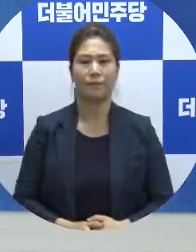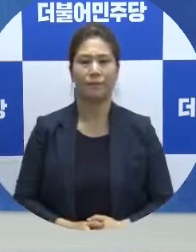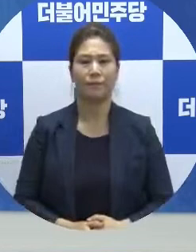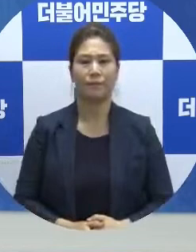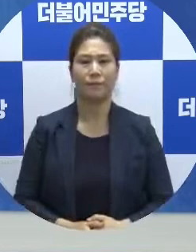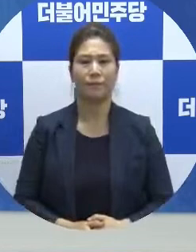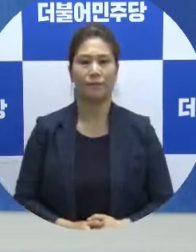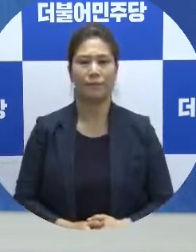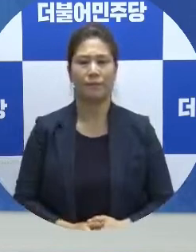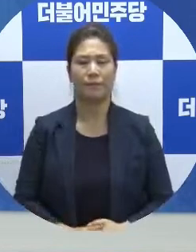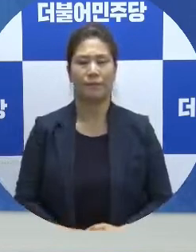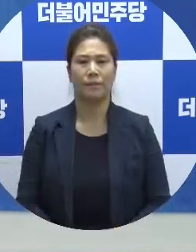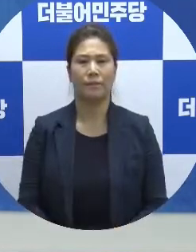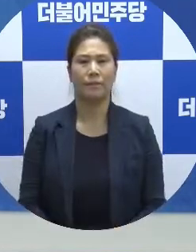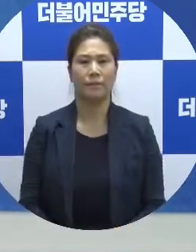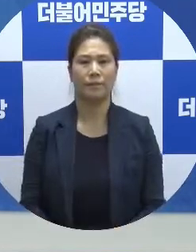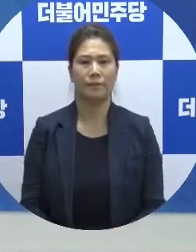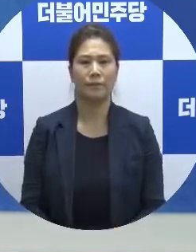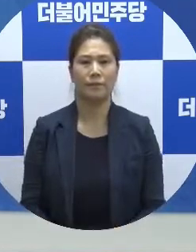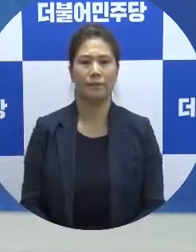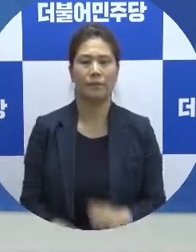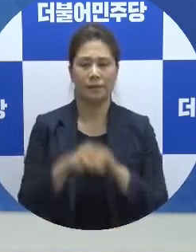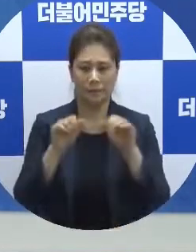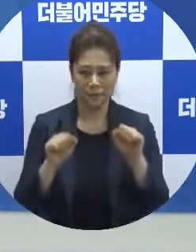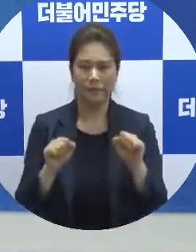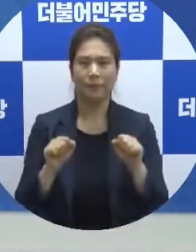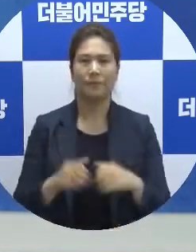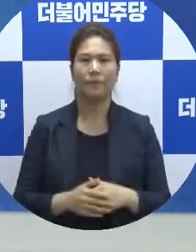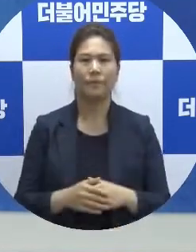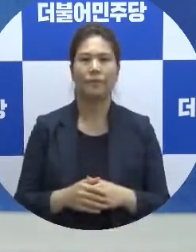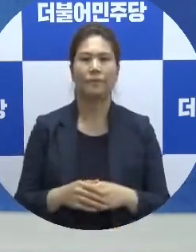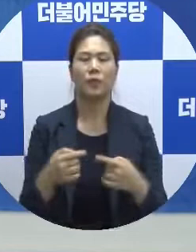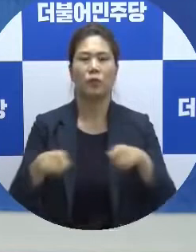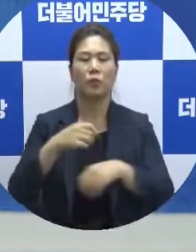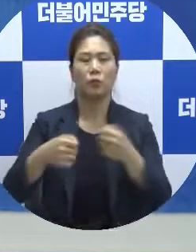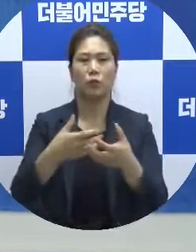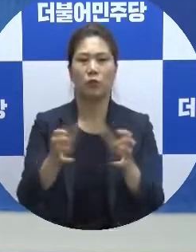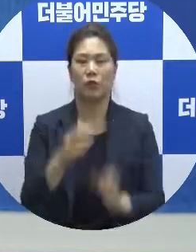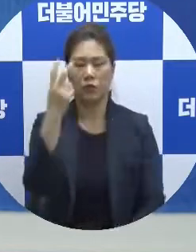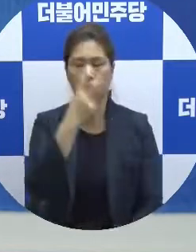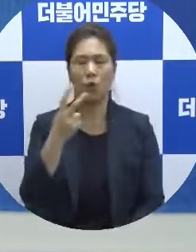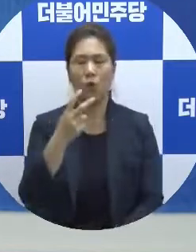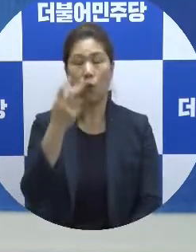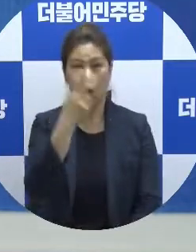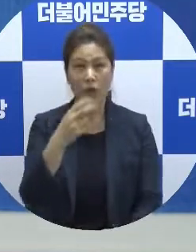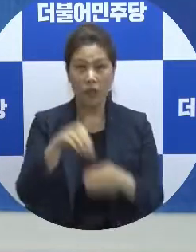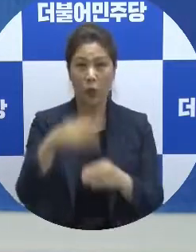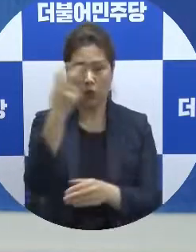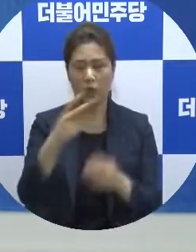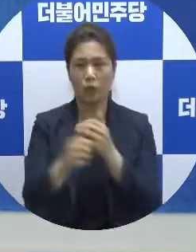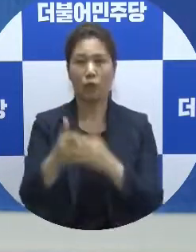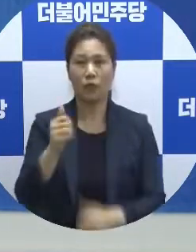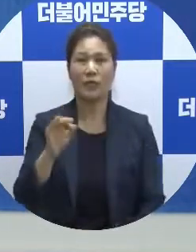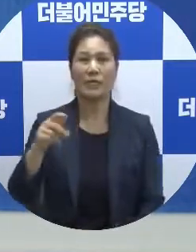이어서 할까요? 예. 예, 안녕하십니까. 더불어민주당 중앙당 선거관리위원장